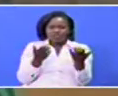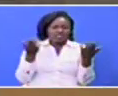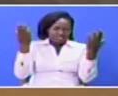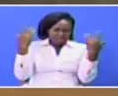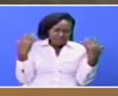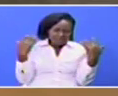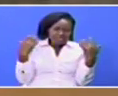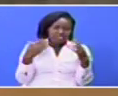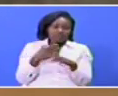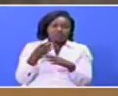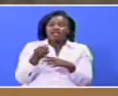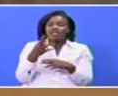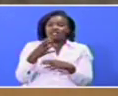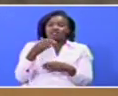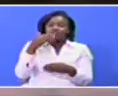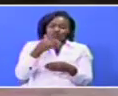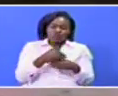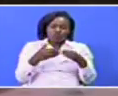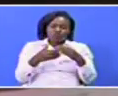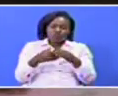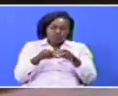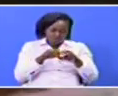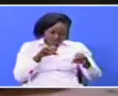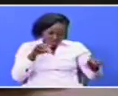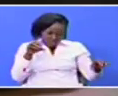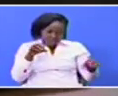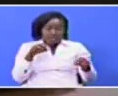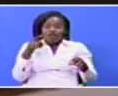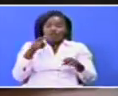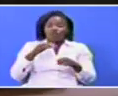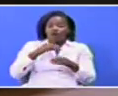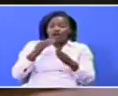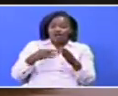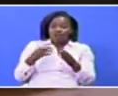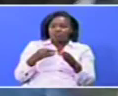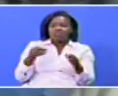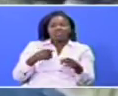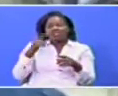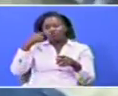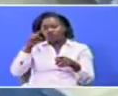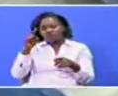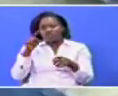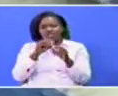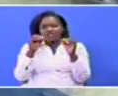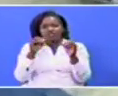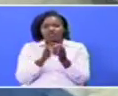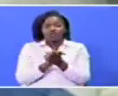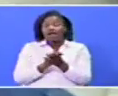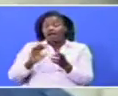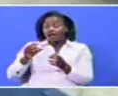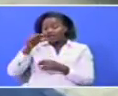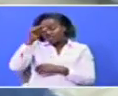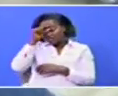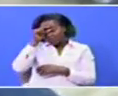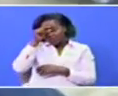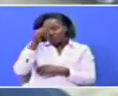ya kutoa kandarasi ya ujenzi ya mitaro kwa kampuni ambayo haikufuzu kupokezwa kazi hiyo. The government